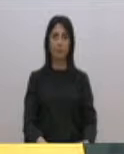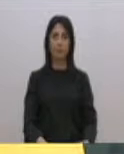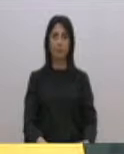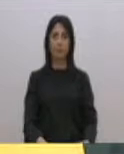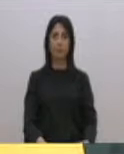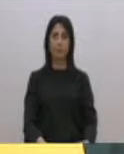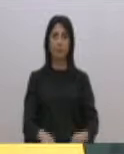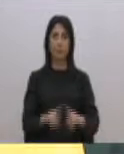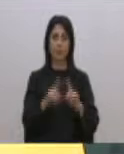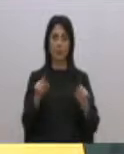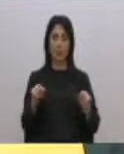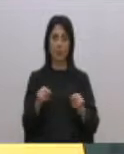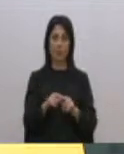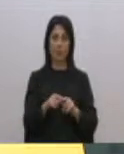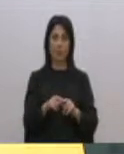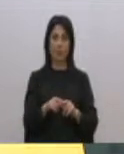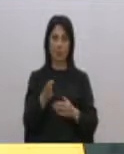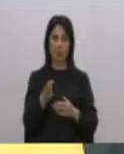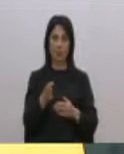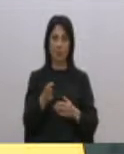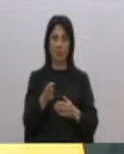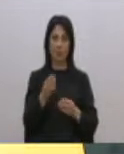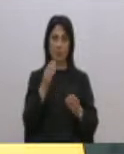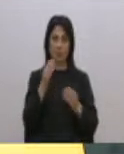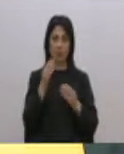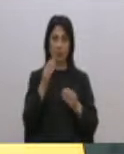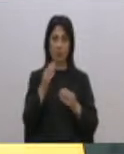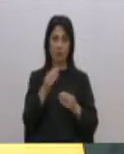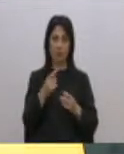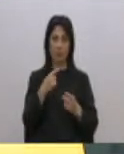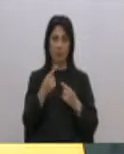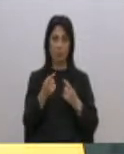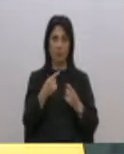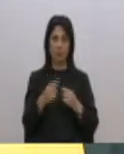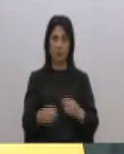ასე ვთქვათ პაკეტს და რასაკვირველია მადლობა და საუბარი.